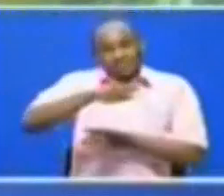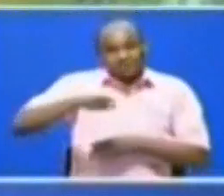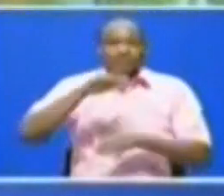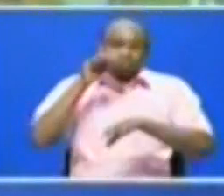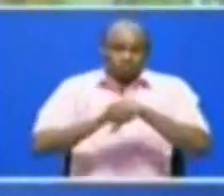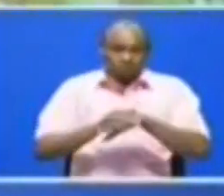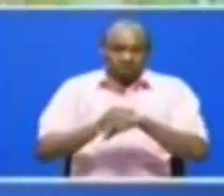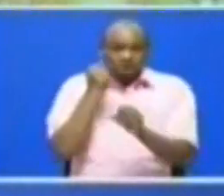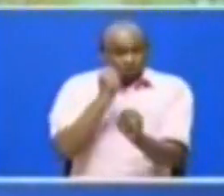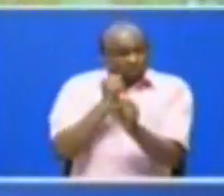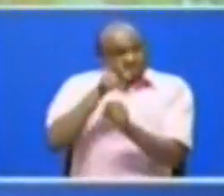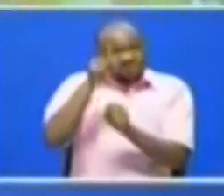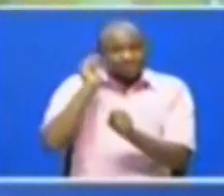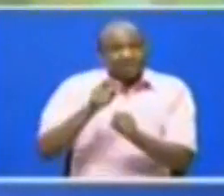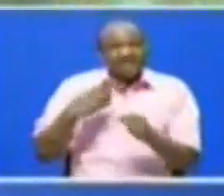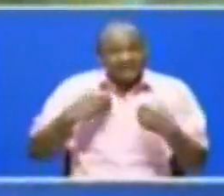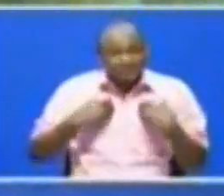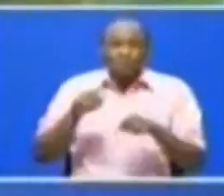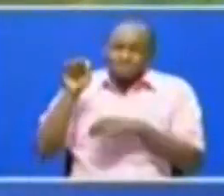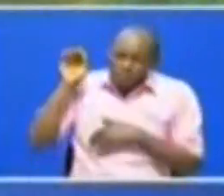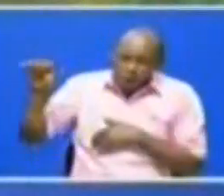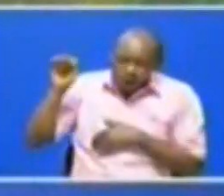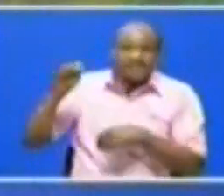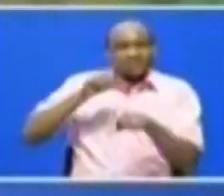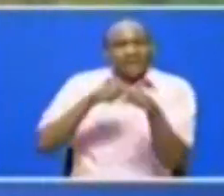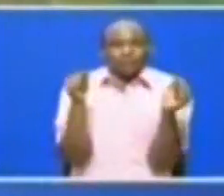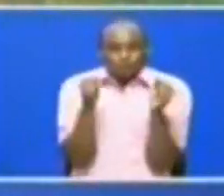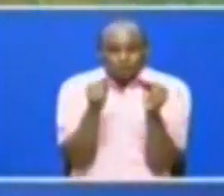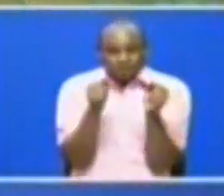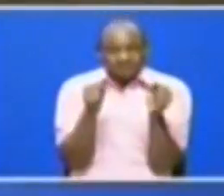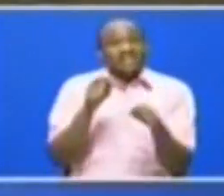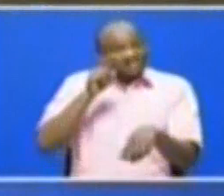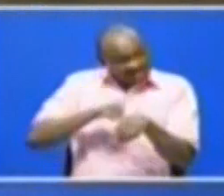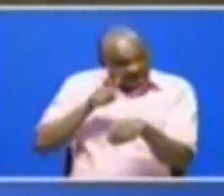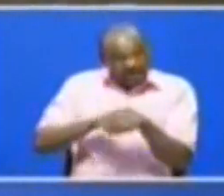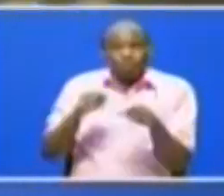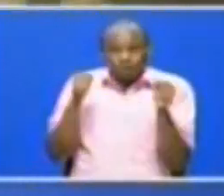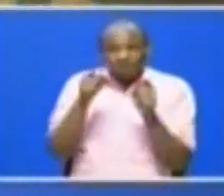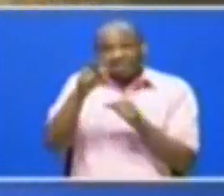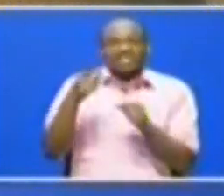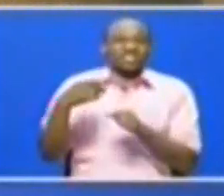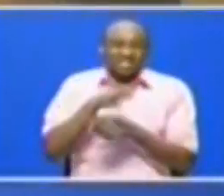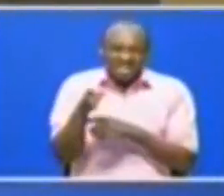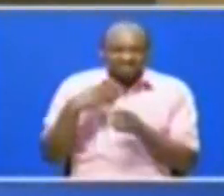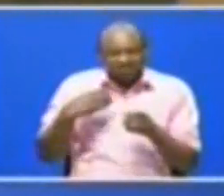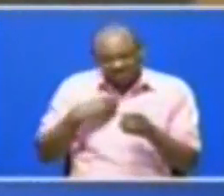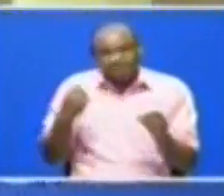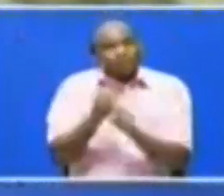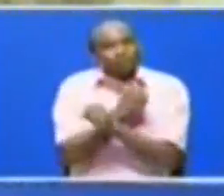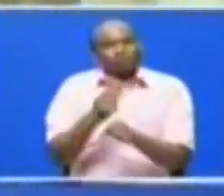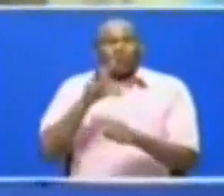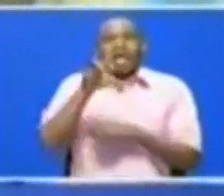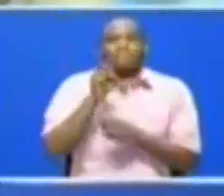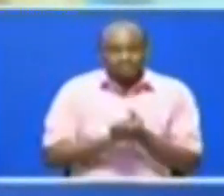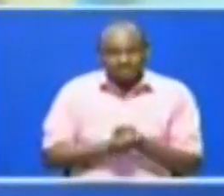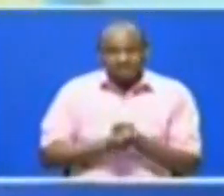Ni kazi inayohitaji kutekelezwa masaa ya asubuhi wakati wa baridi, kwani wakati huo nyoka hawa huwa na uvivu. Hata hivyo,